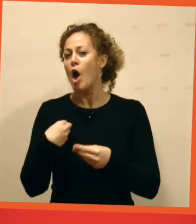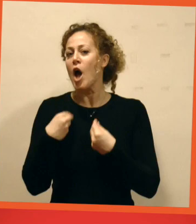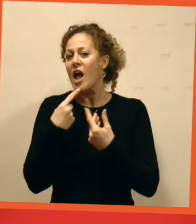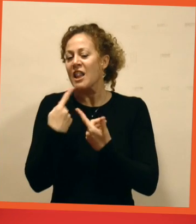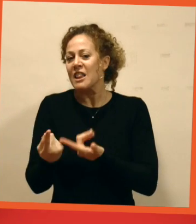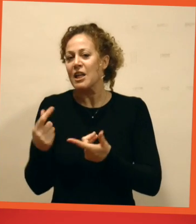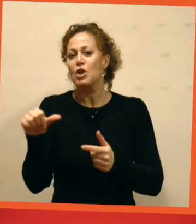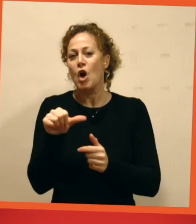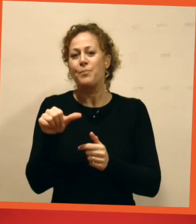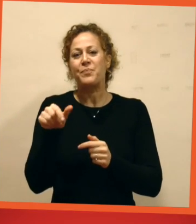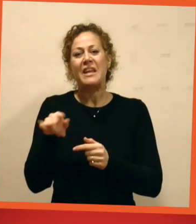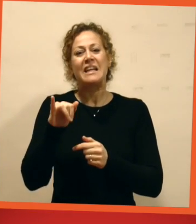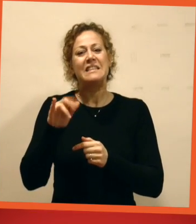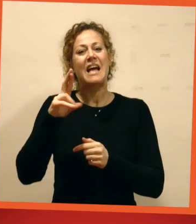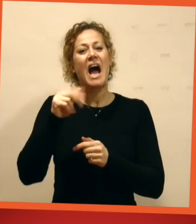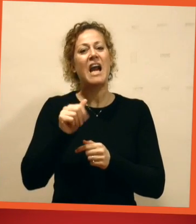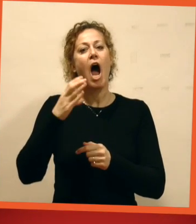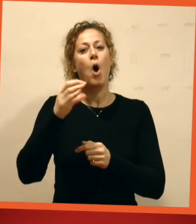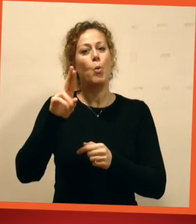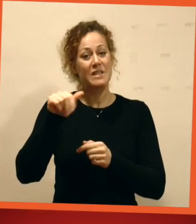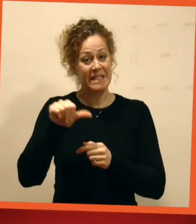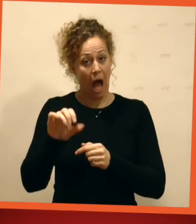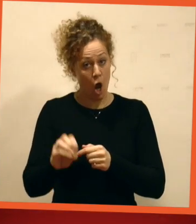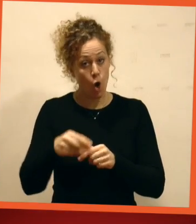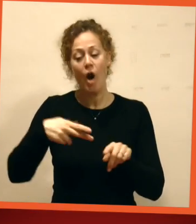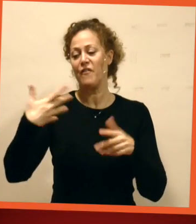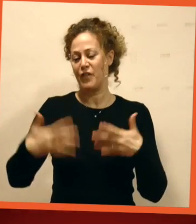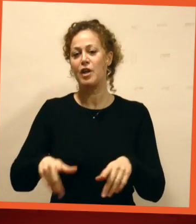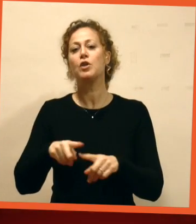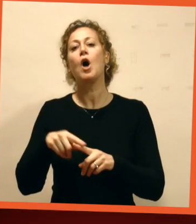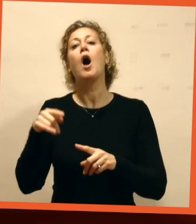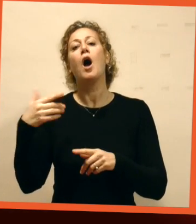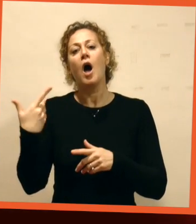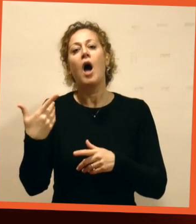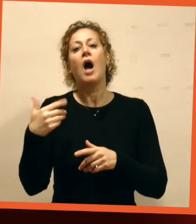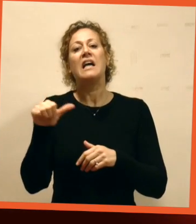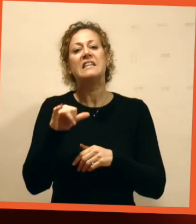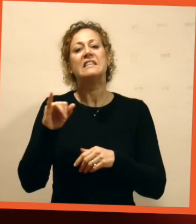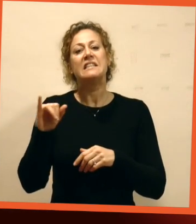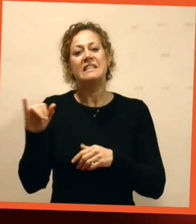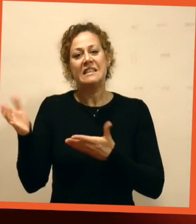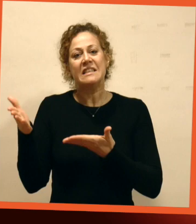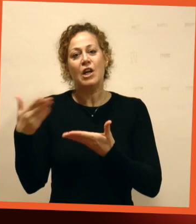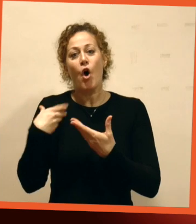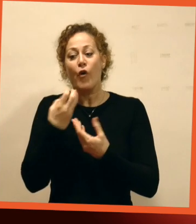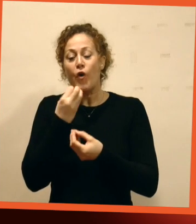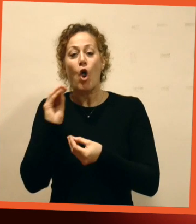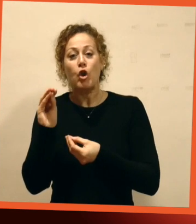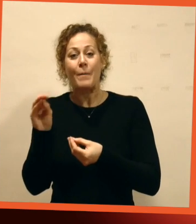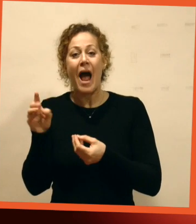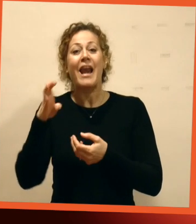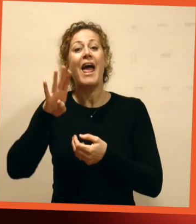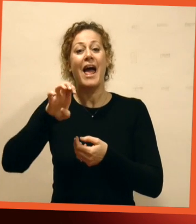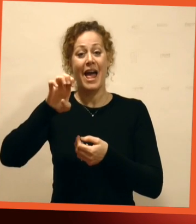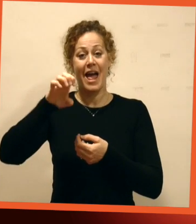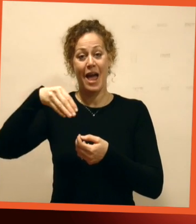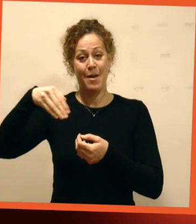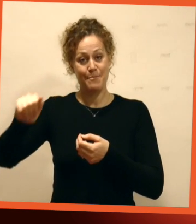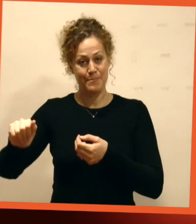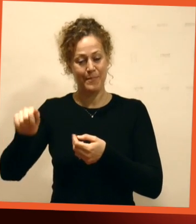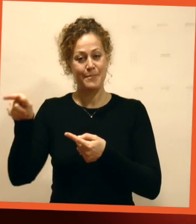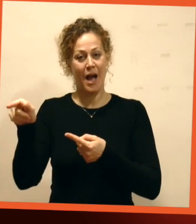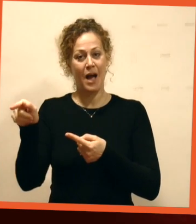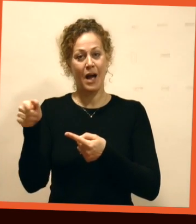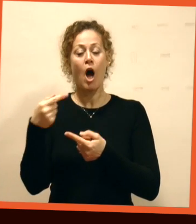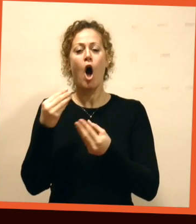po' le sensazioni, i profumi della palestra, esatto, un po' dell'attività. A proposito di sensazioni, si voleva chiedere ad Emma come ti sei avvicinata e qual è la tua